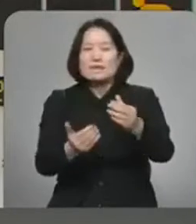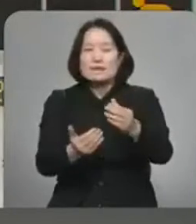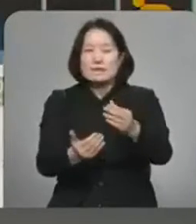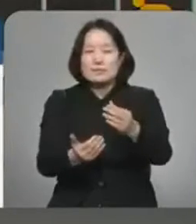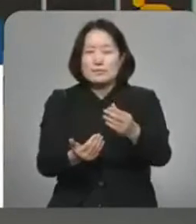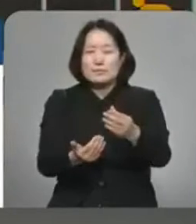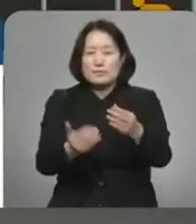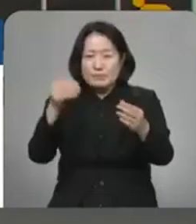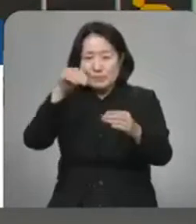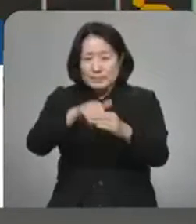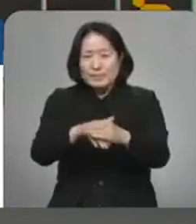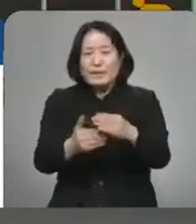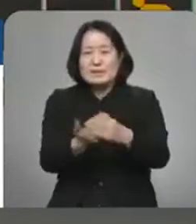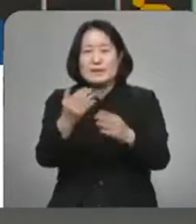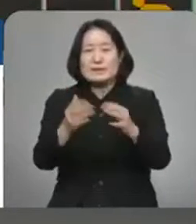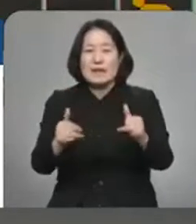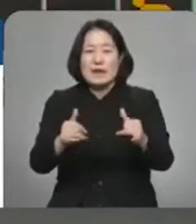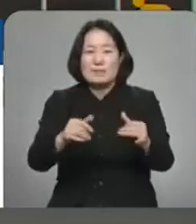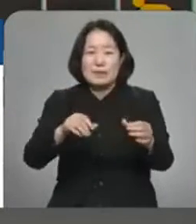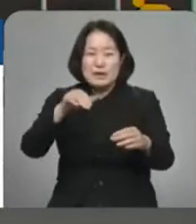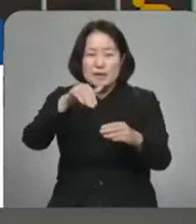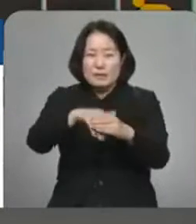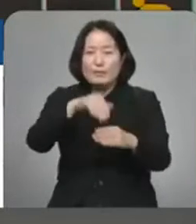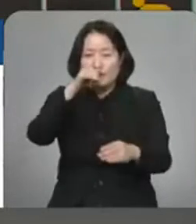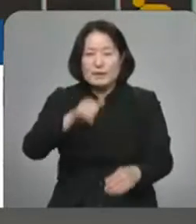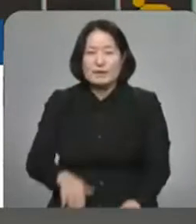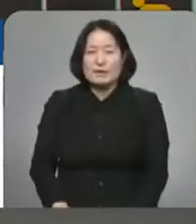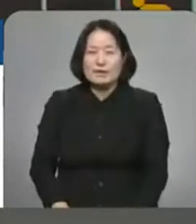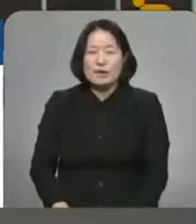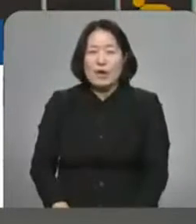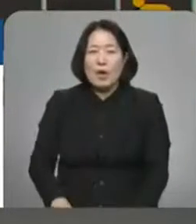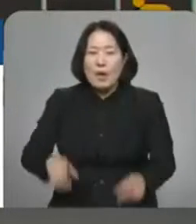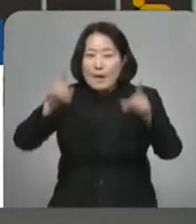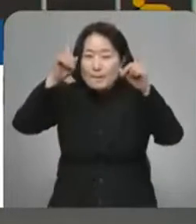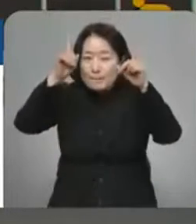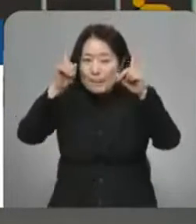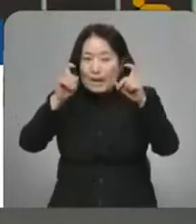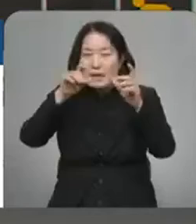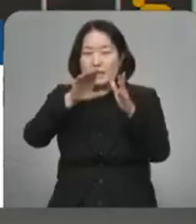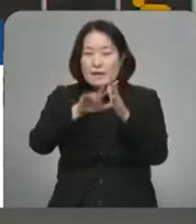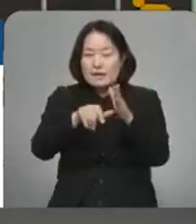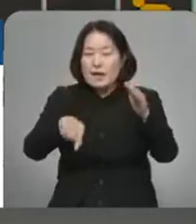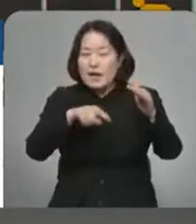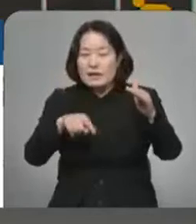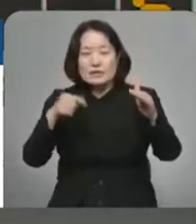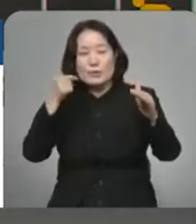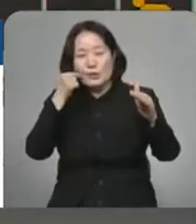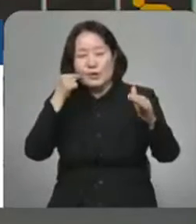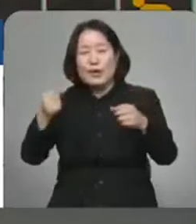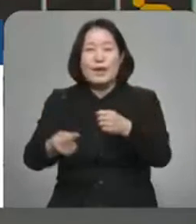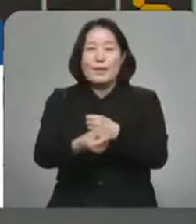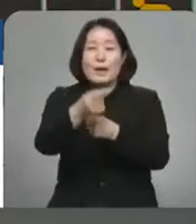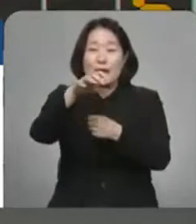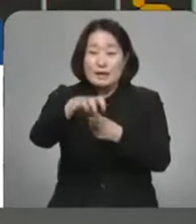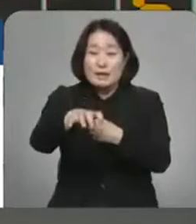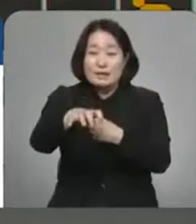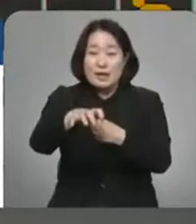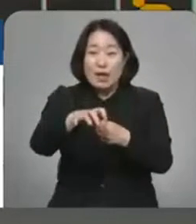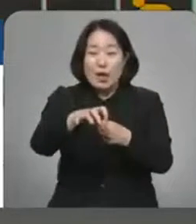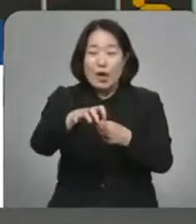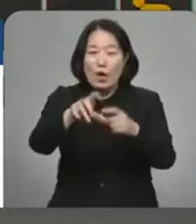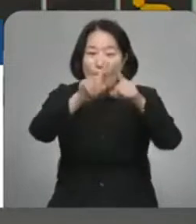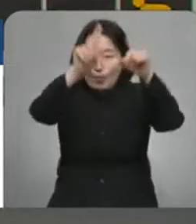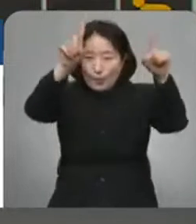쳐서 나 사전투표 서 내에서 촬영하는 것은 불가능하며 투표에서 입구의 등에 설치된 포토존 표지판 등을 활용하여